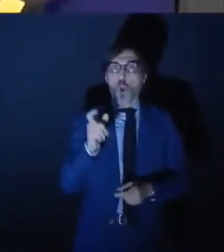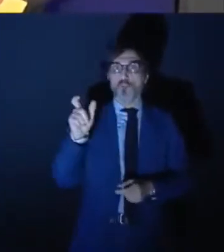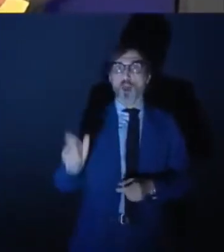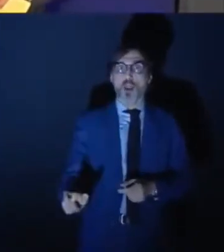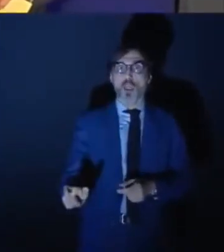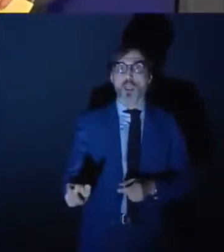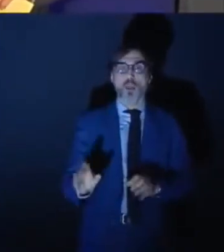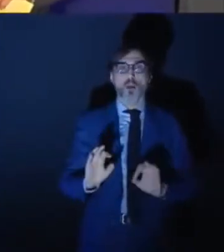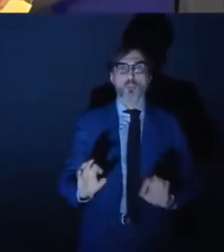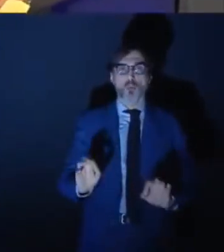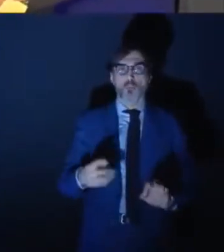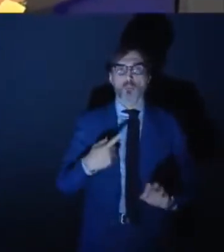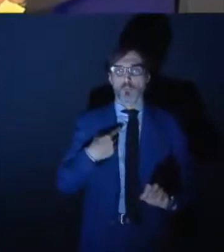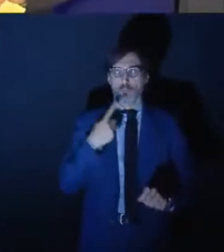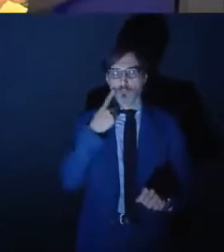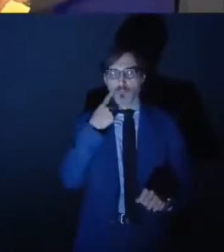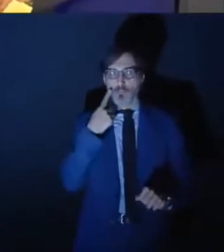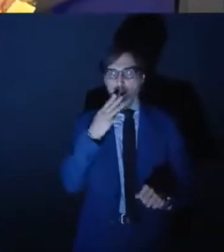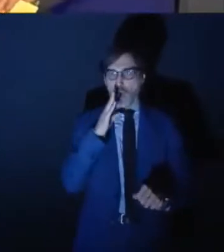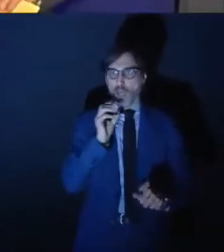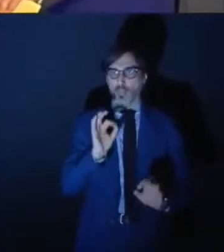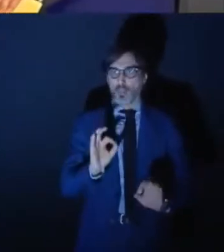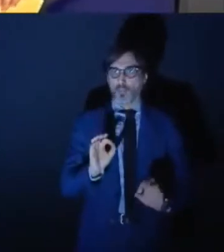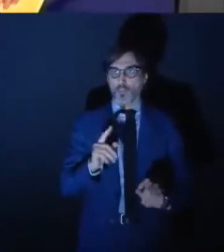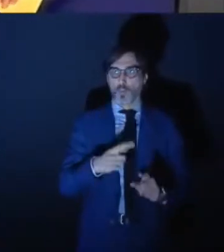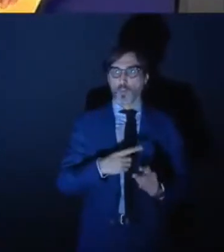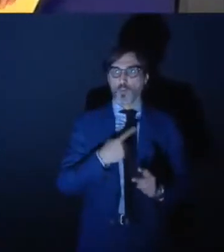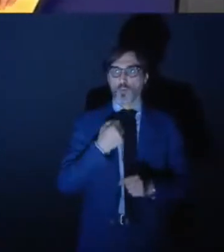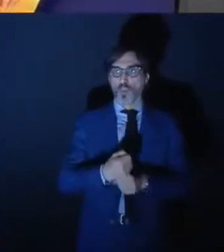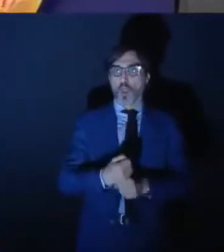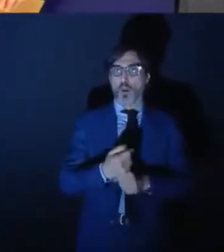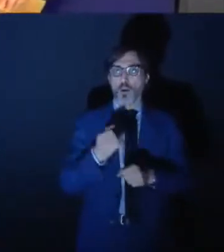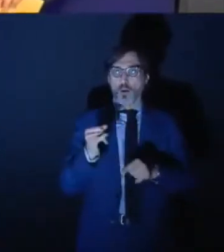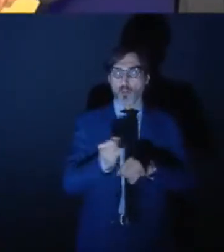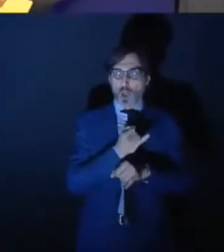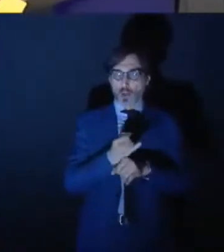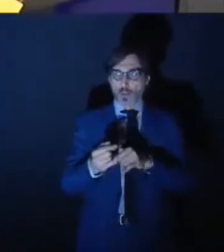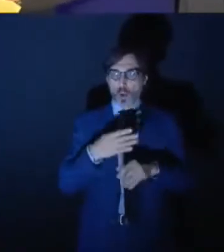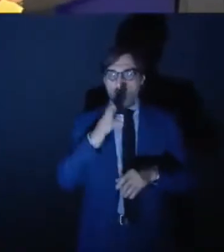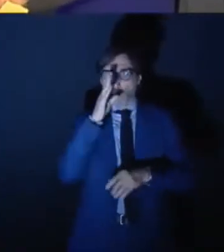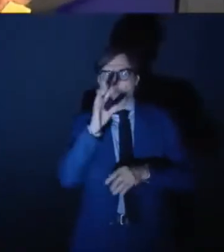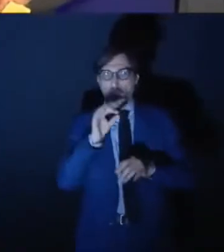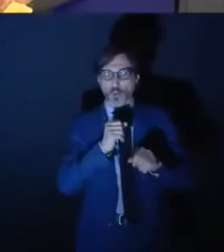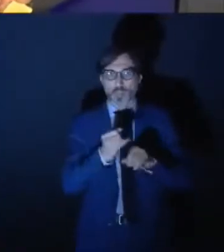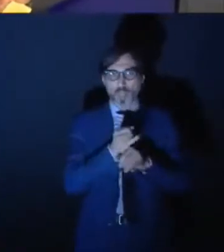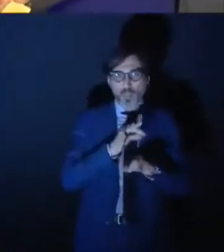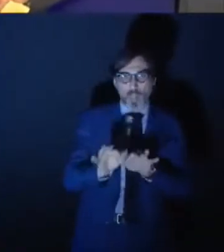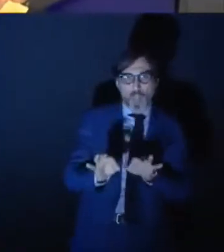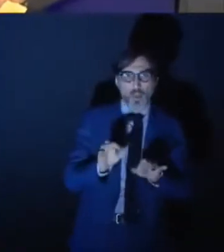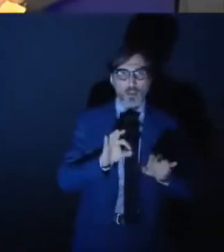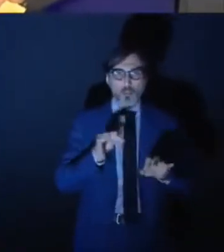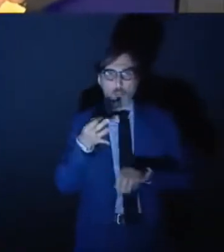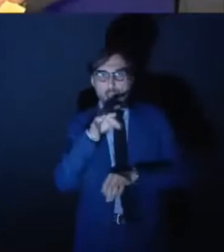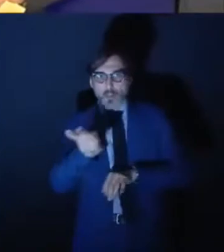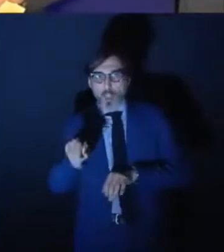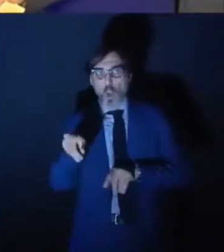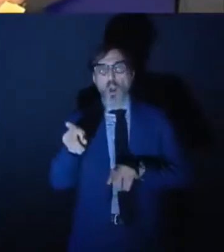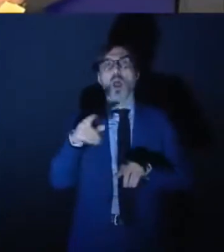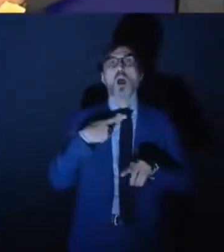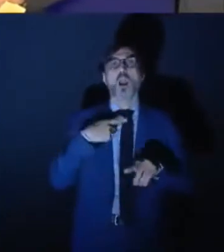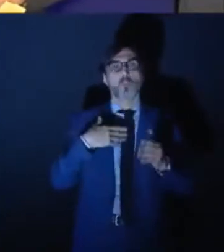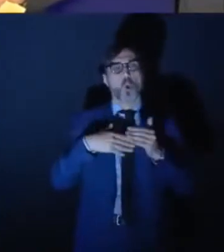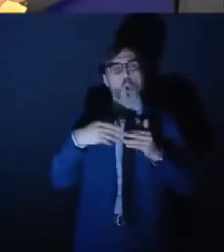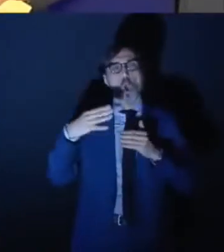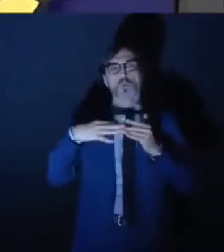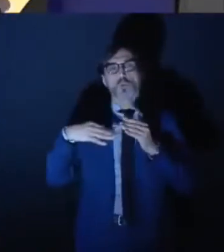un occhio attento e anche ai particolari e dettagli a tutto la costruzione di